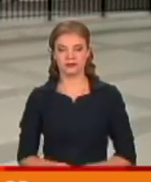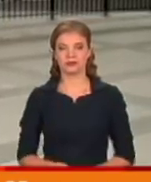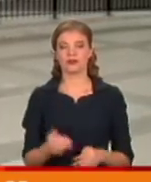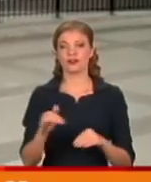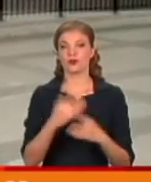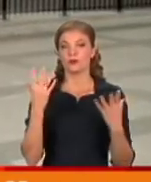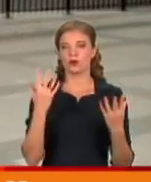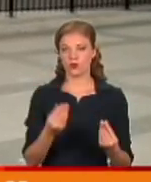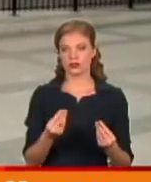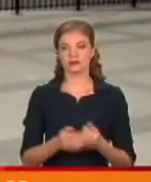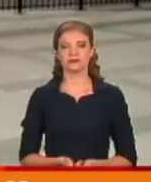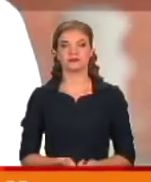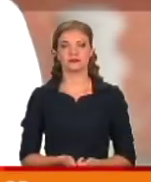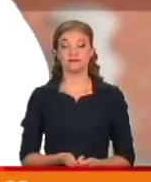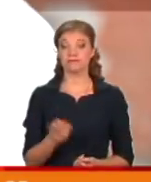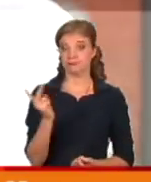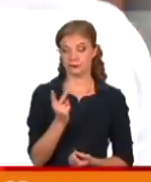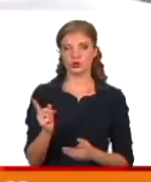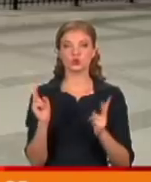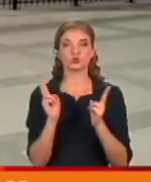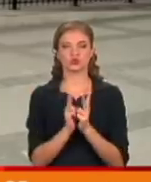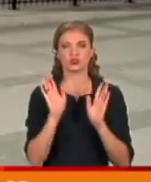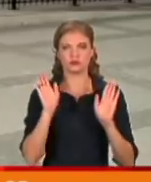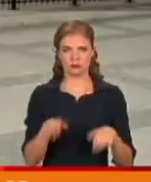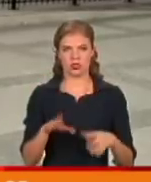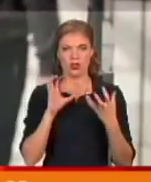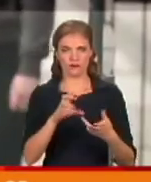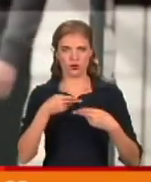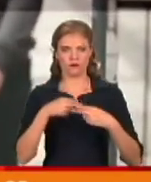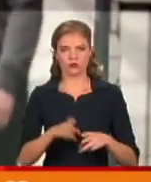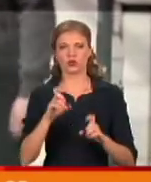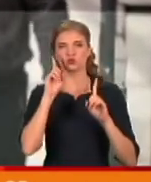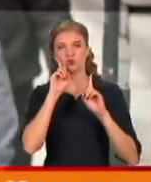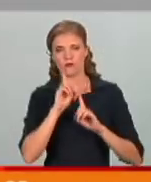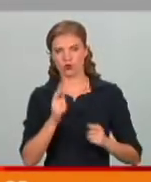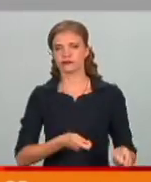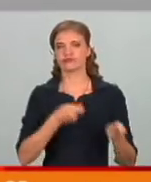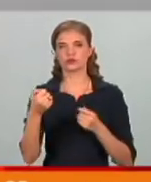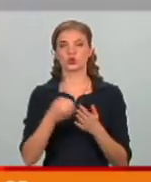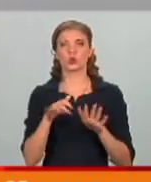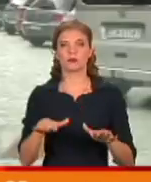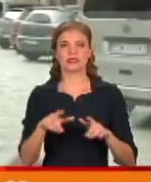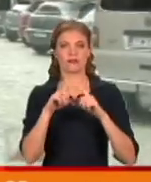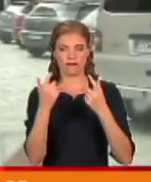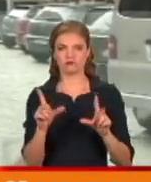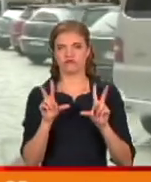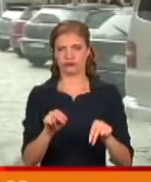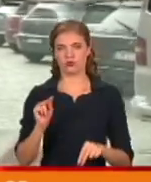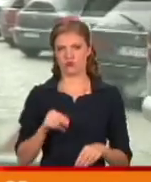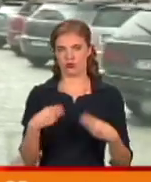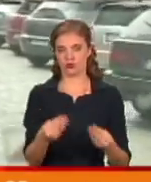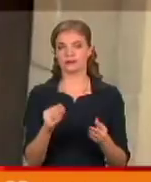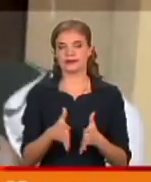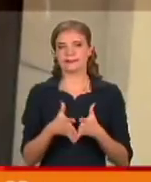дня, Володимир, агенція праці. Сашка і Дениса зустрічають просто на автовокзалі. З комфортом довозять до місцевої фірми, яка гарантує роботу.